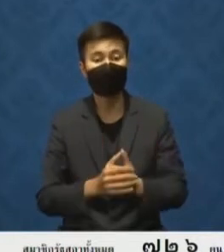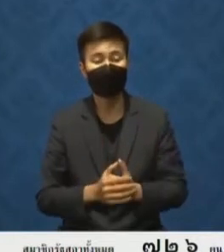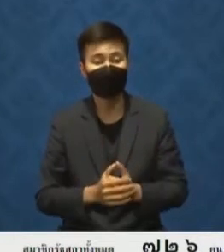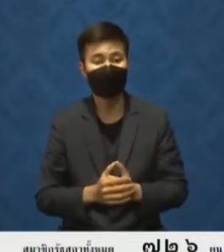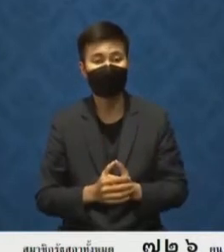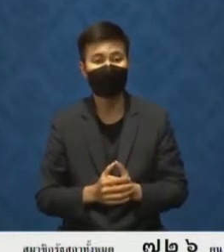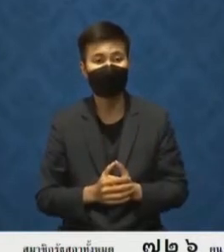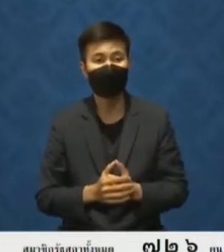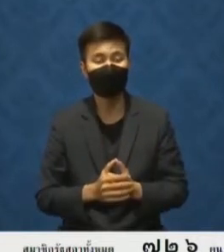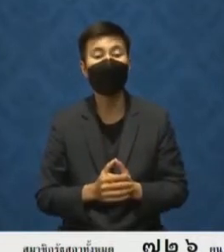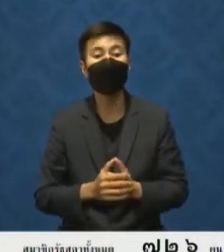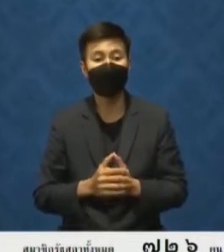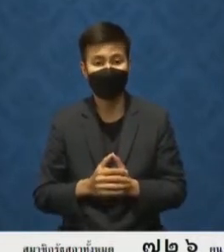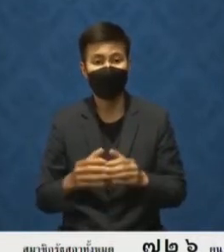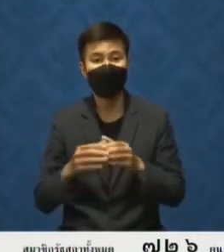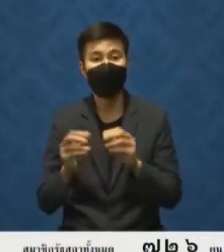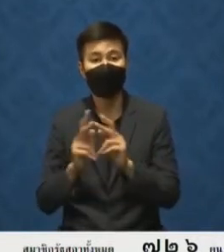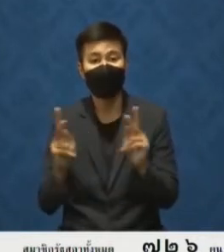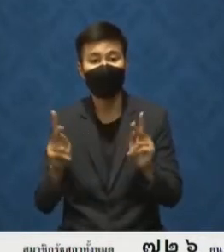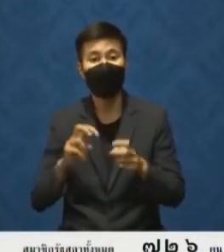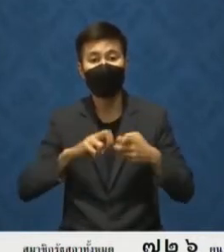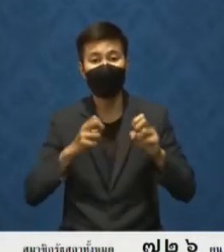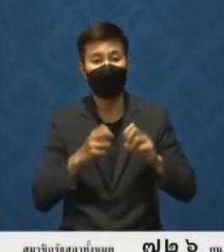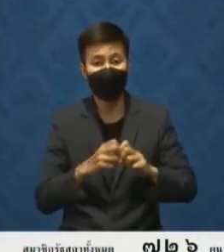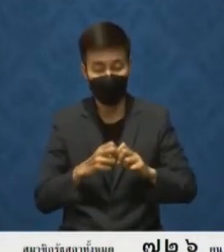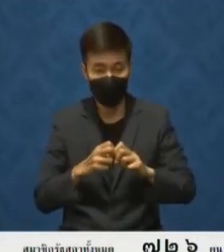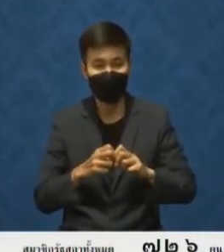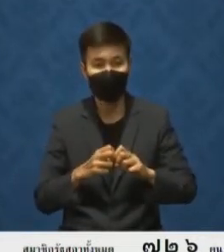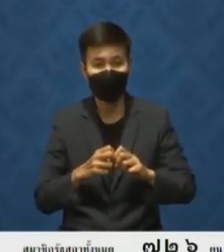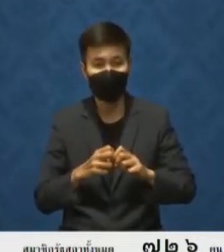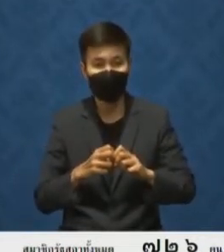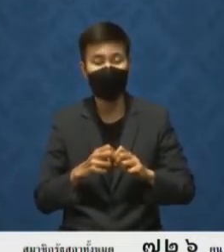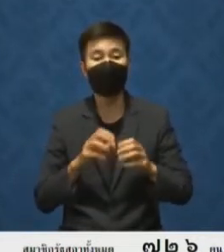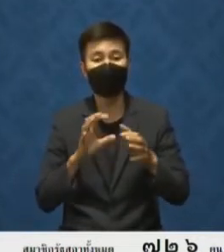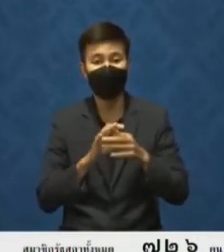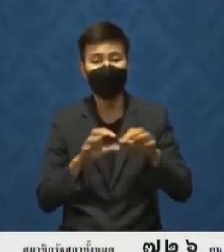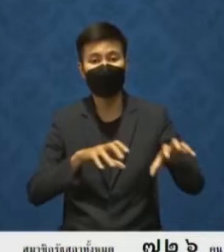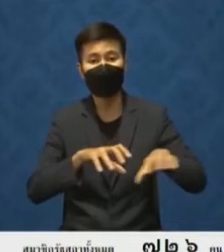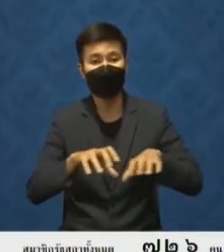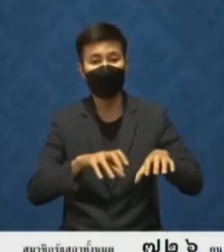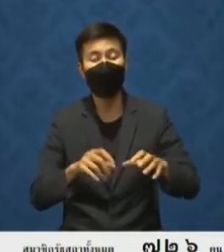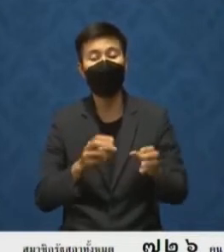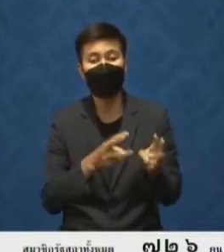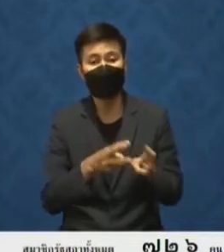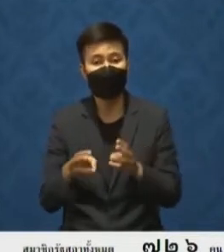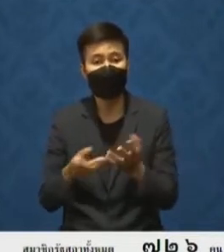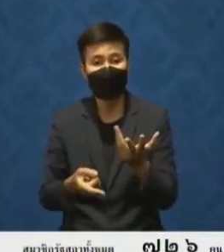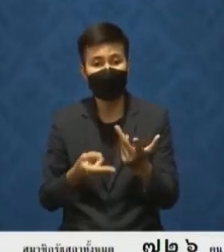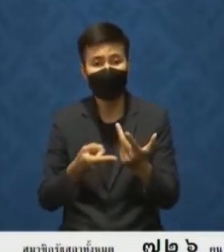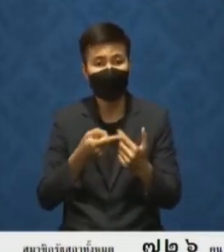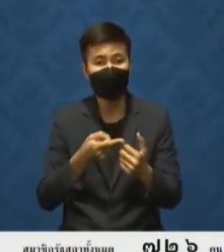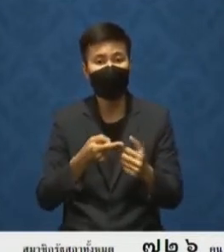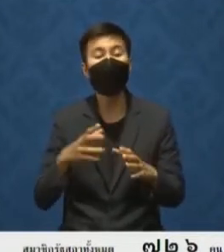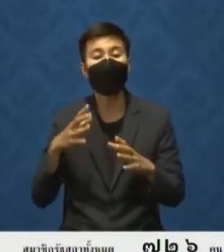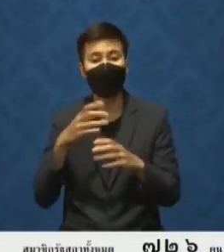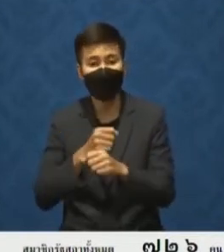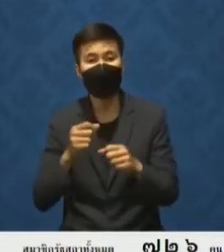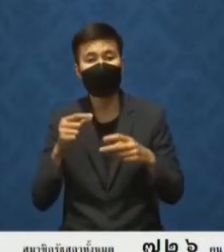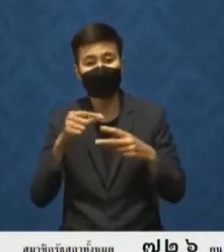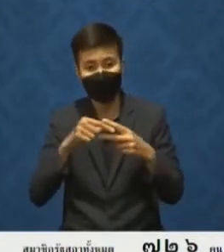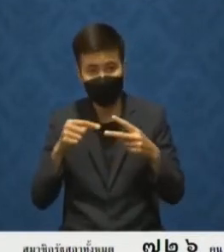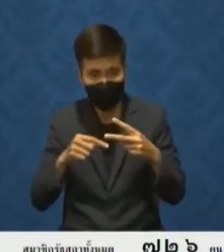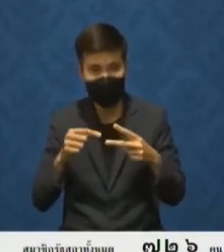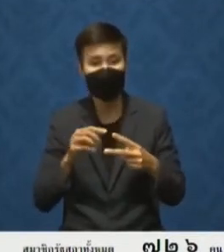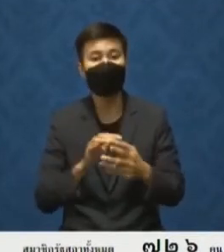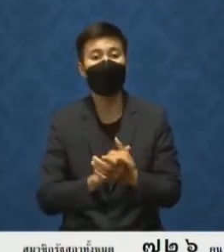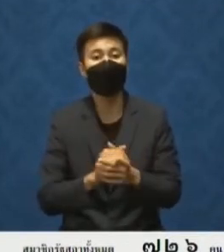หิบยกใเรื่องขปัญหาและสภาพการจดกเลกตั้งการนับขัแนนการติดตามผลขนแนนเพื่อมา